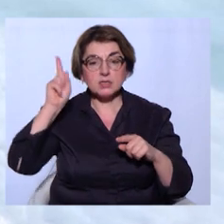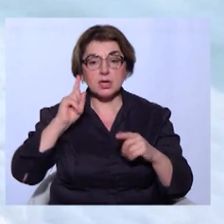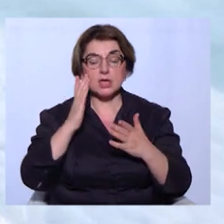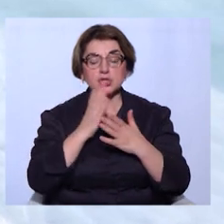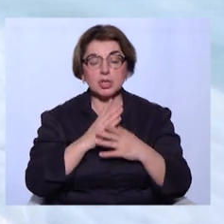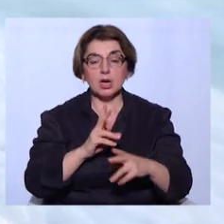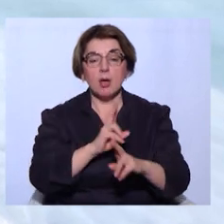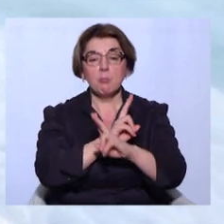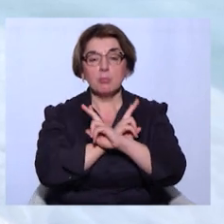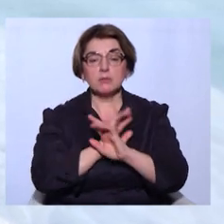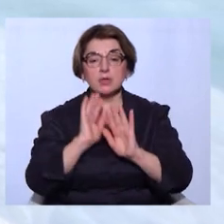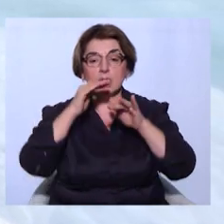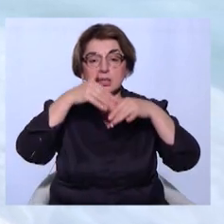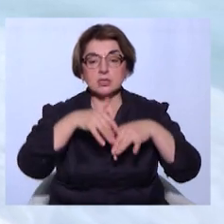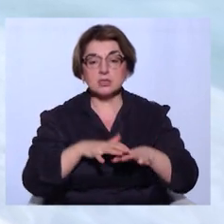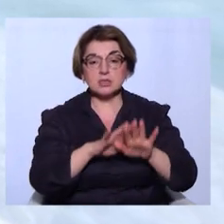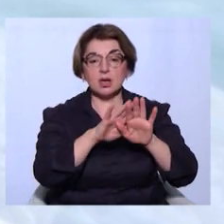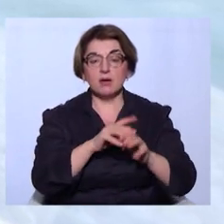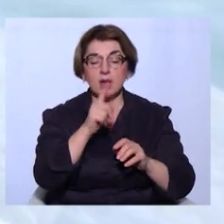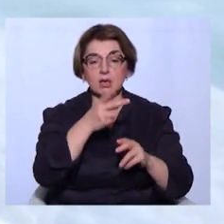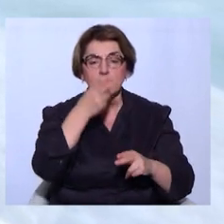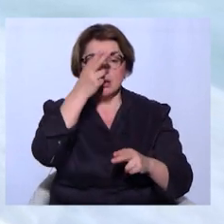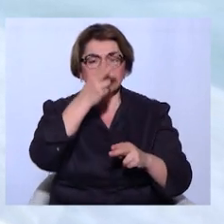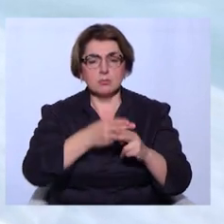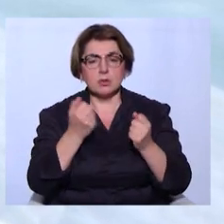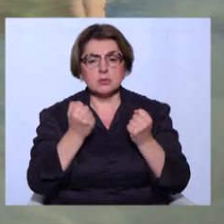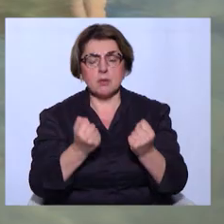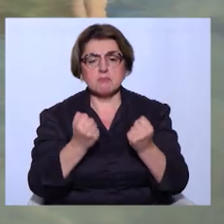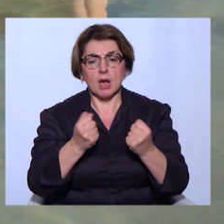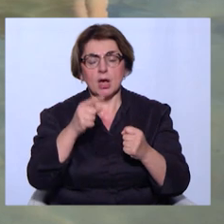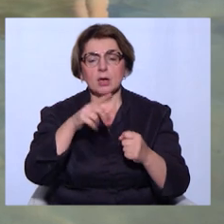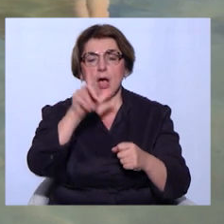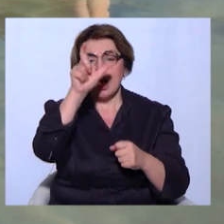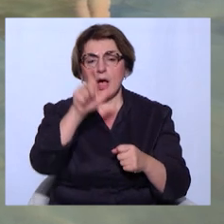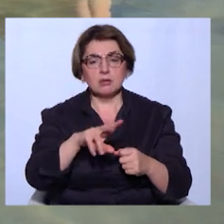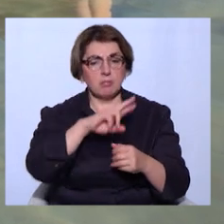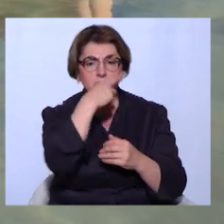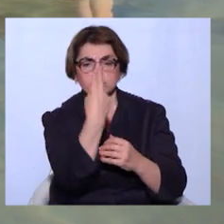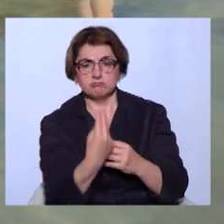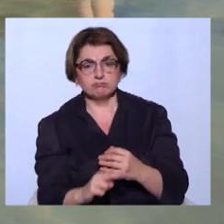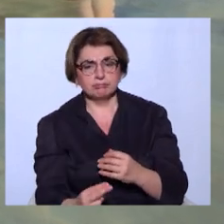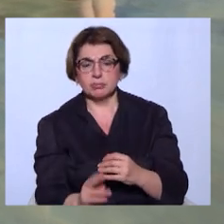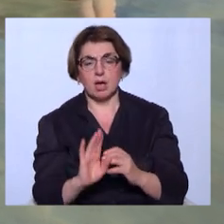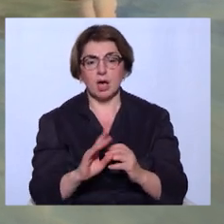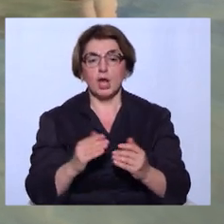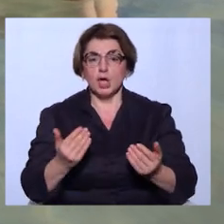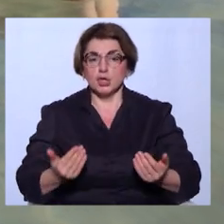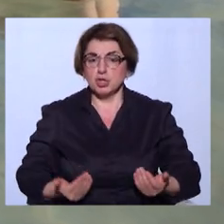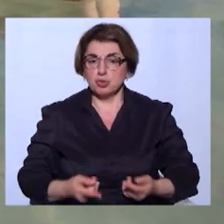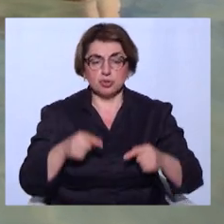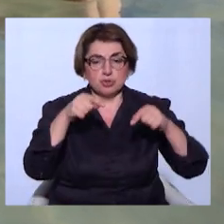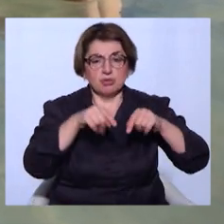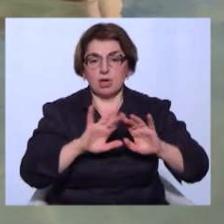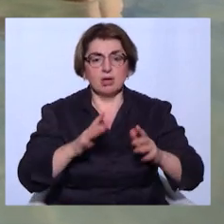ეკრანს და ძალიან კარგად ჩანს, რომ სიმკვრივე ძალიან დიდია და მასში ადამიანებიც კი არ იძირებიან და სიცოცხლეც არ არის,